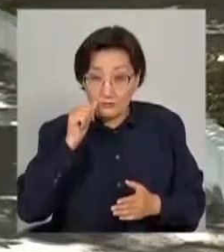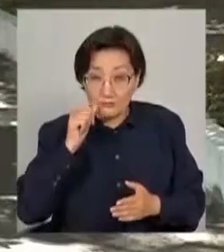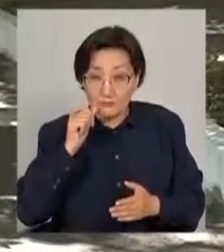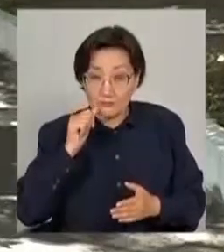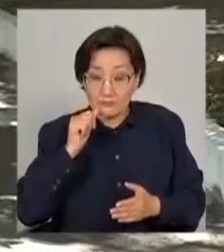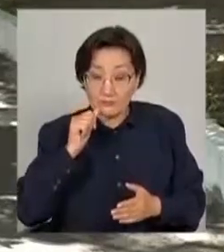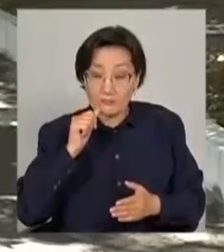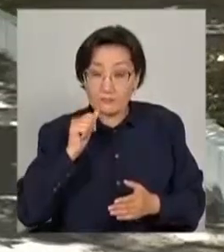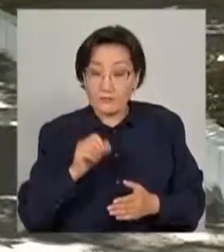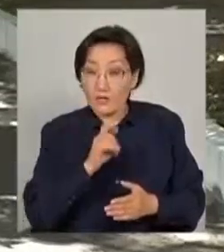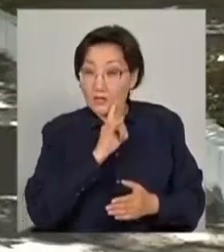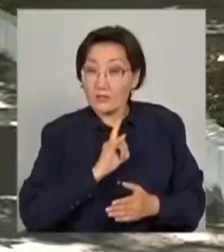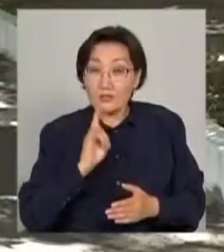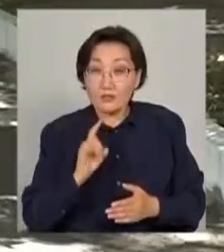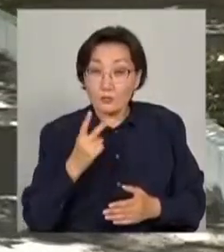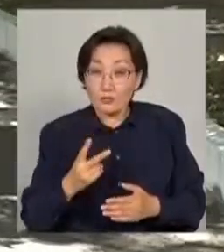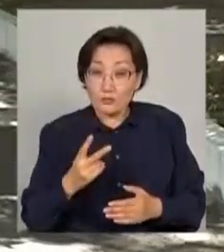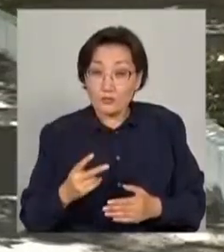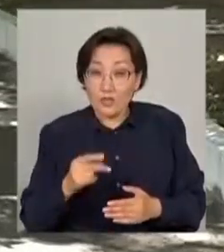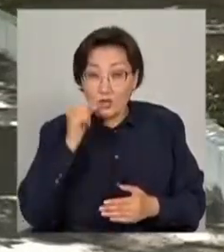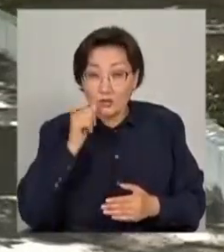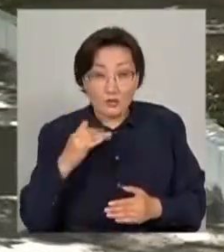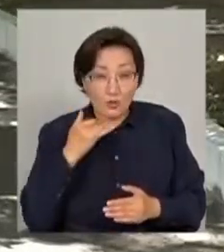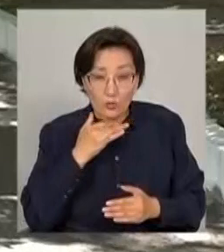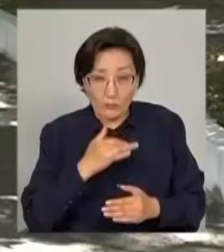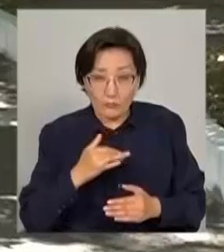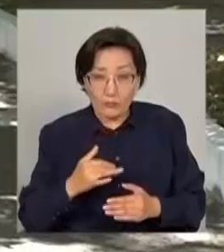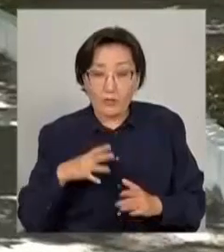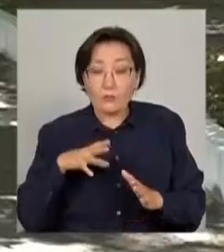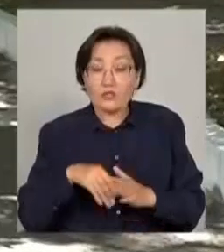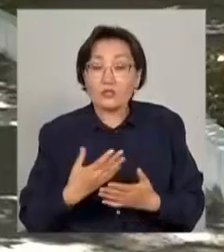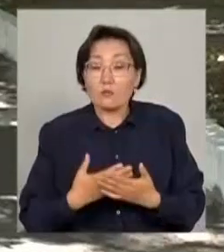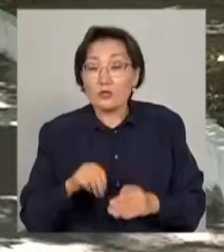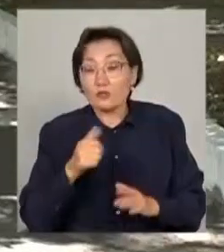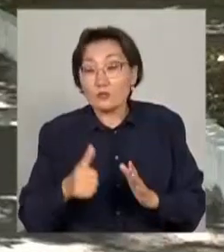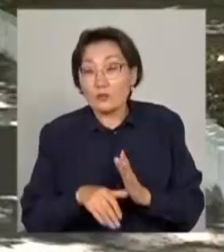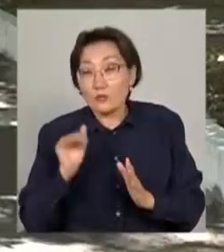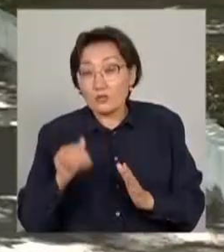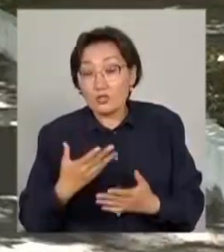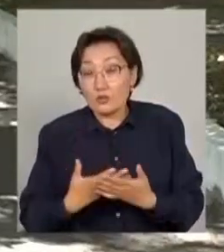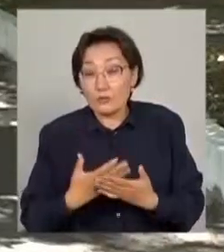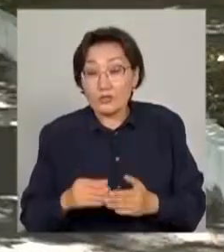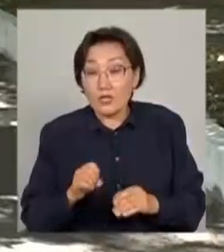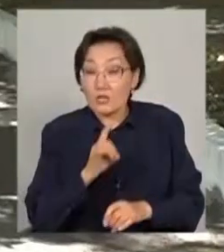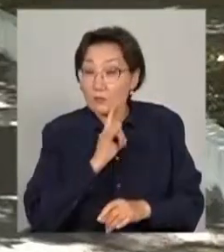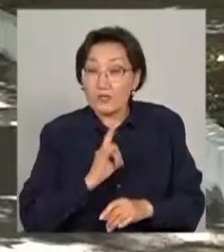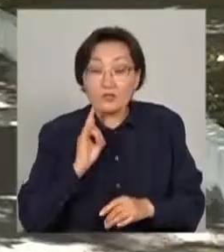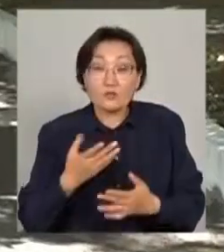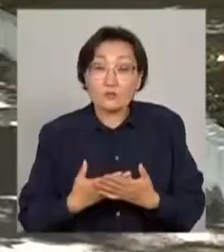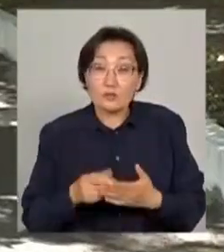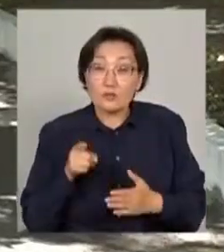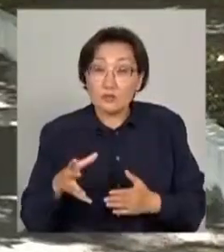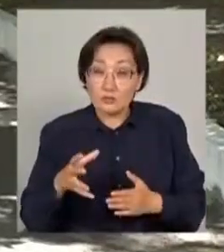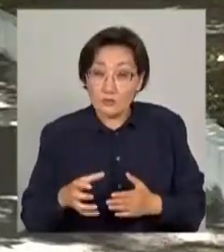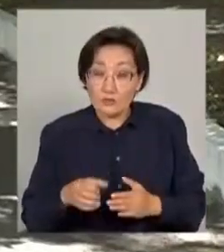ерлерде әйелдерге қарағанда әжептәуір үлкен саны. Олардың шамамен 16 мыңға жуық, және әйелдер саны шамамен